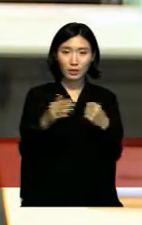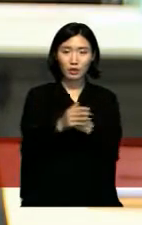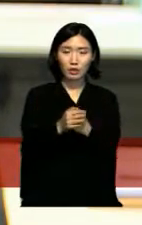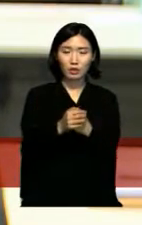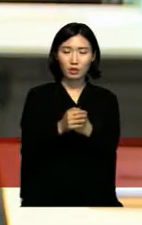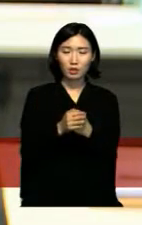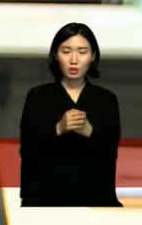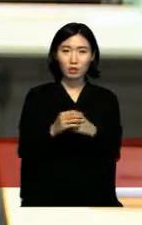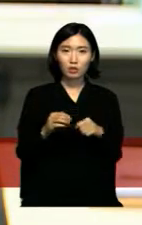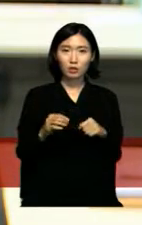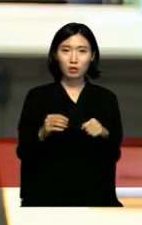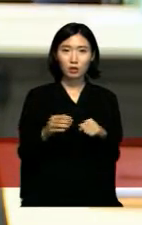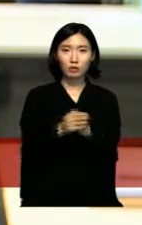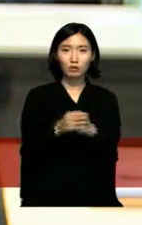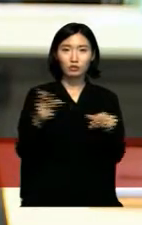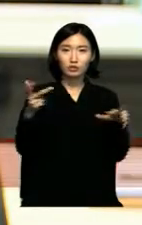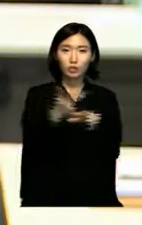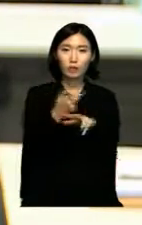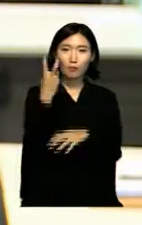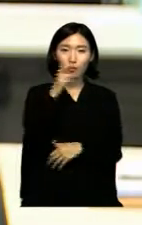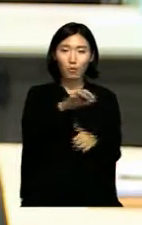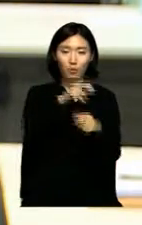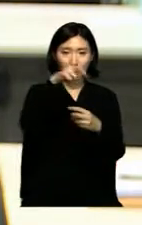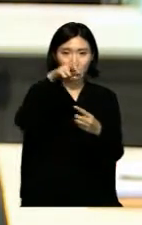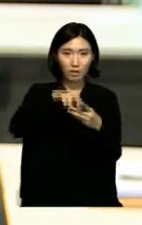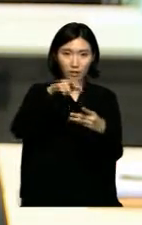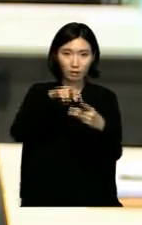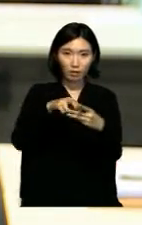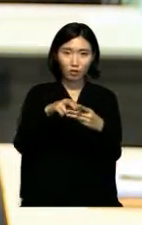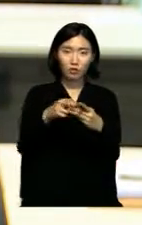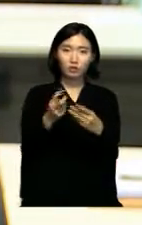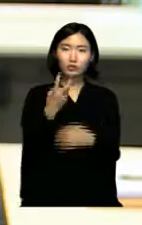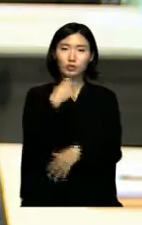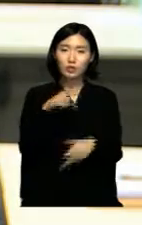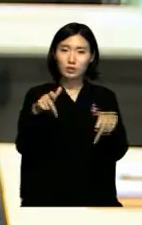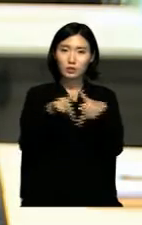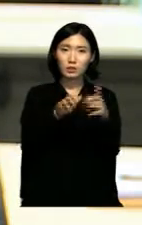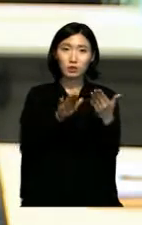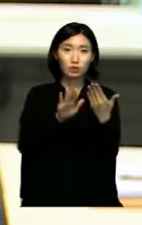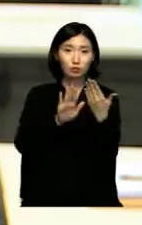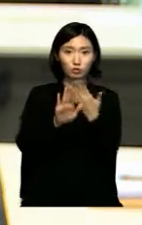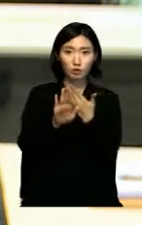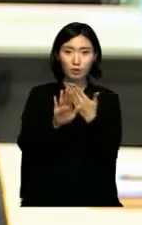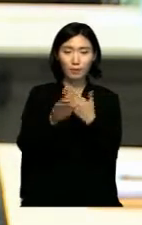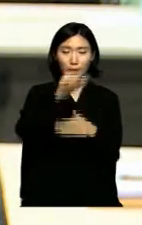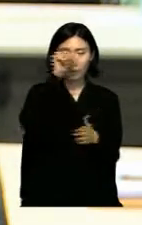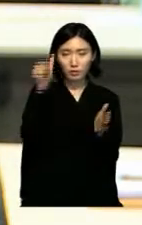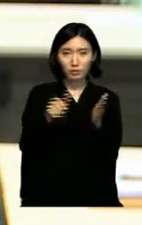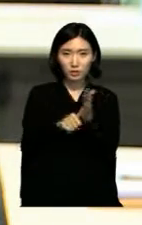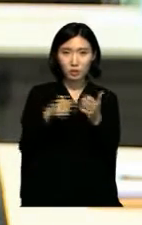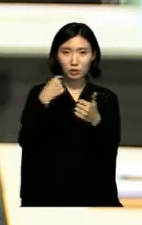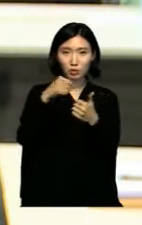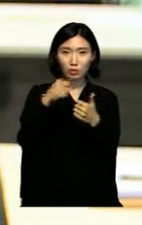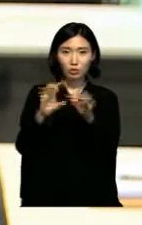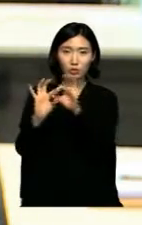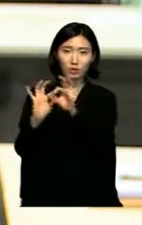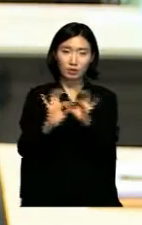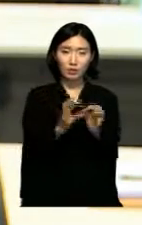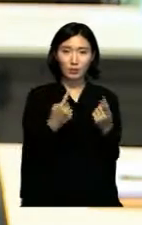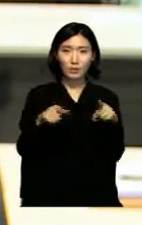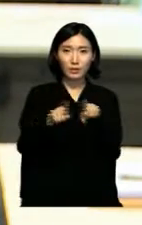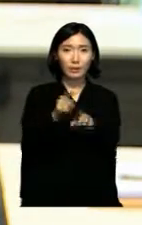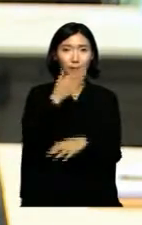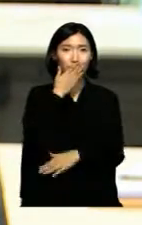주간보호센터라는 시설을 이용해서 중증 장애인들이 졸업 후에 차후에 평생 교육 일원으로 같이 갈수